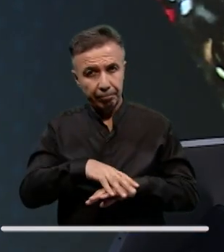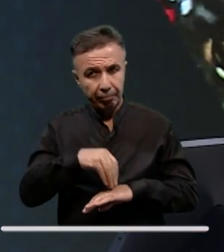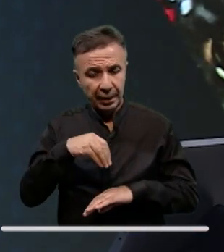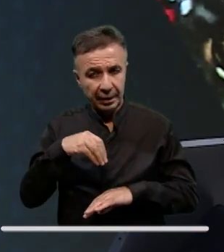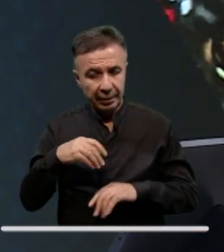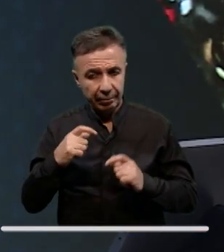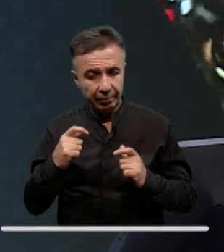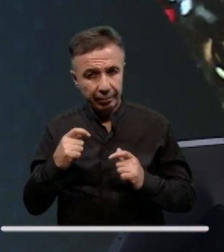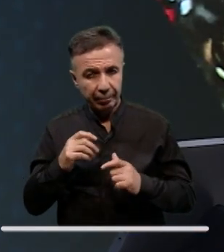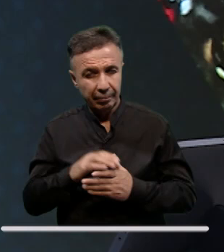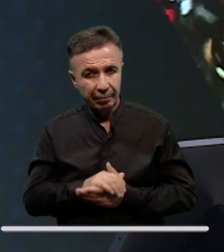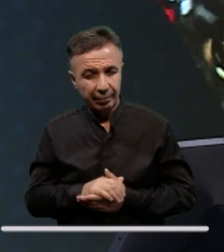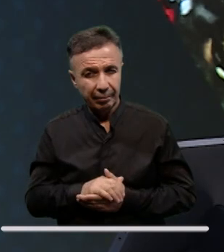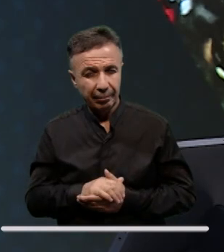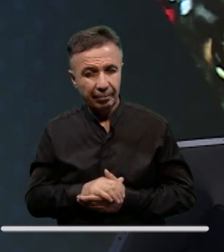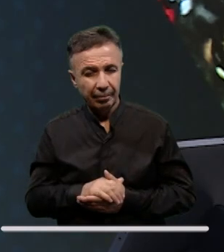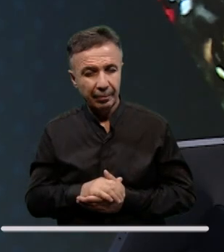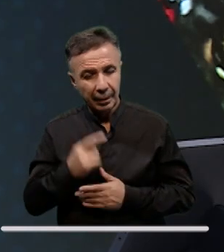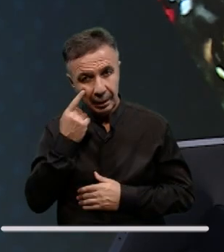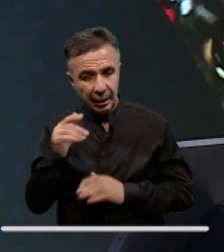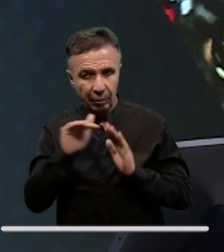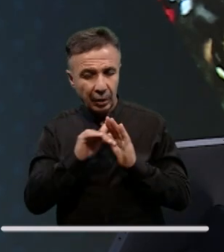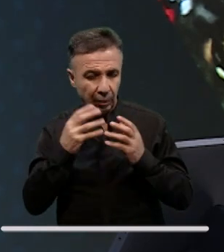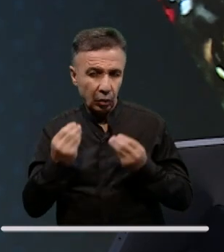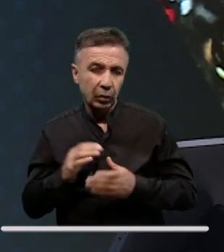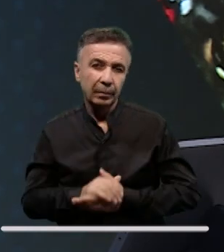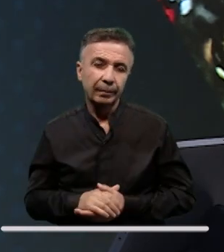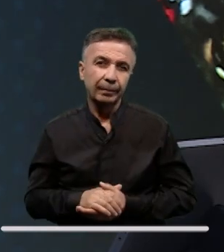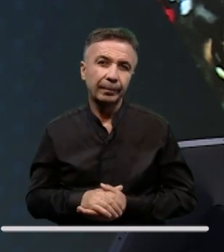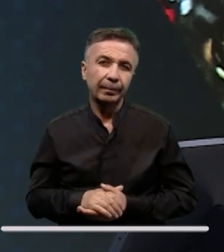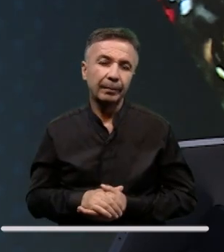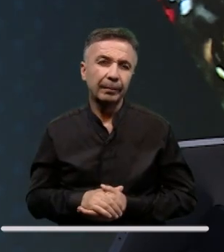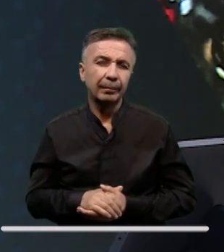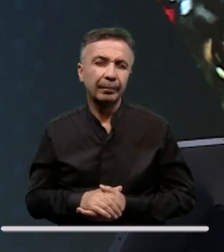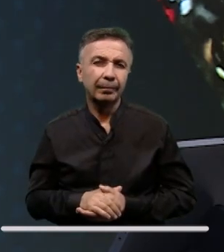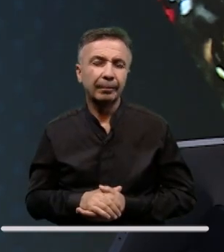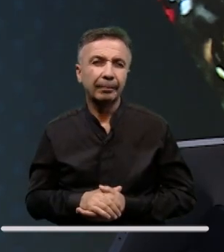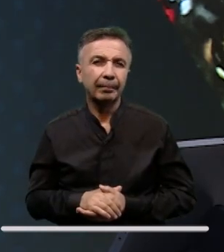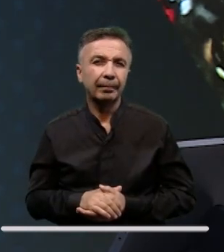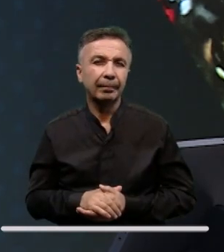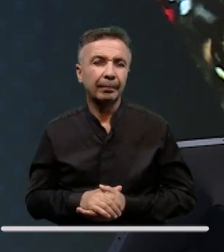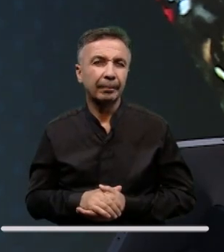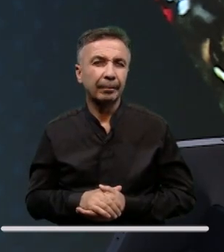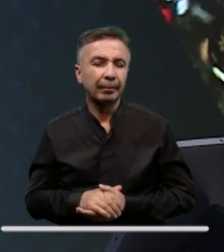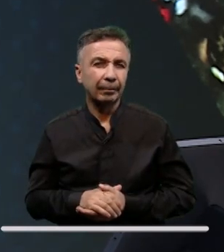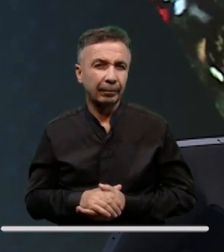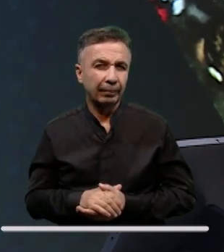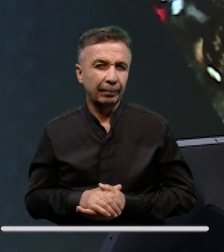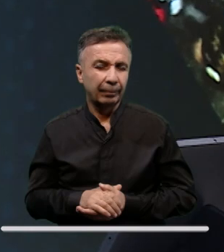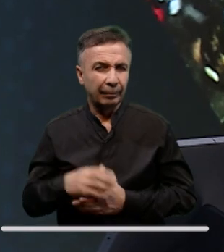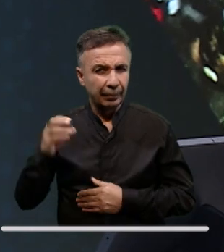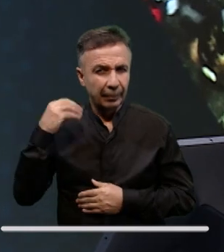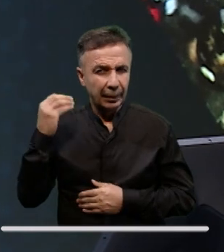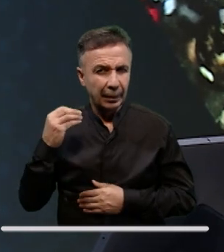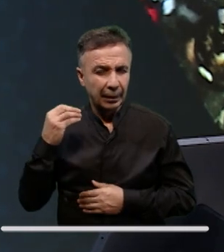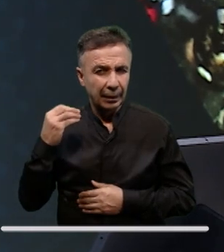Alo alo hayırlı yayınlar diliyorum hocam Teşekkür ederiz Ali Bey hocamıza bir sorum olacaktı Buyurun Hocam ben bir